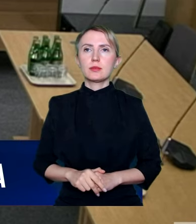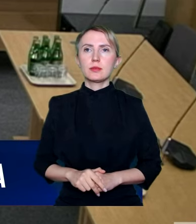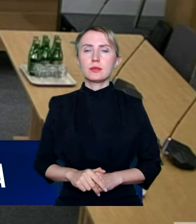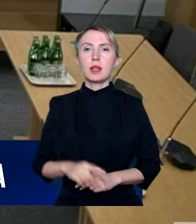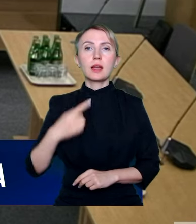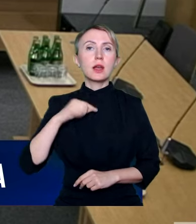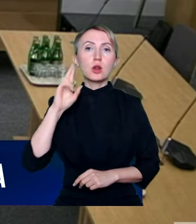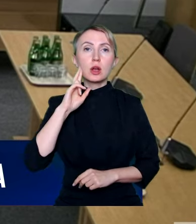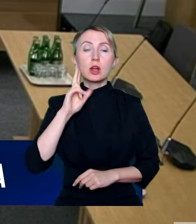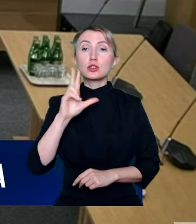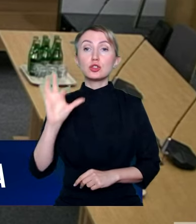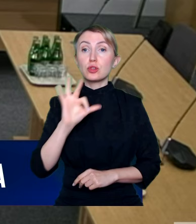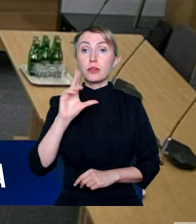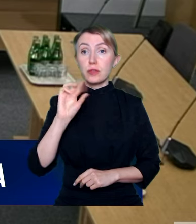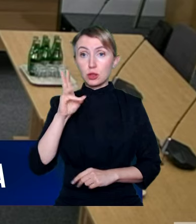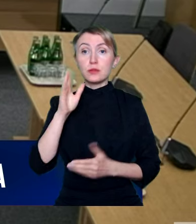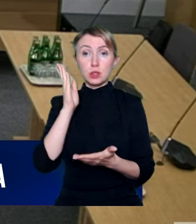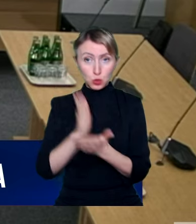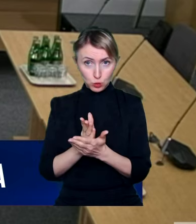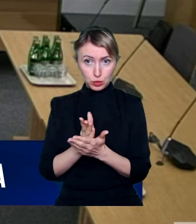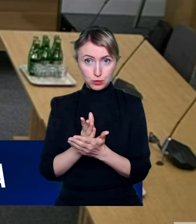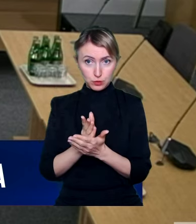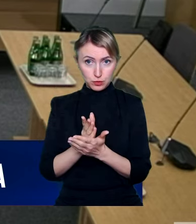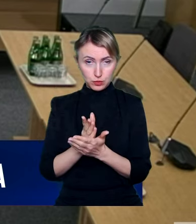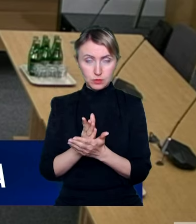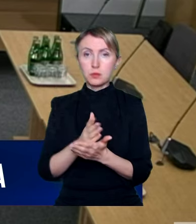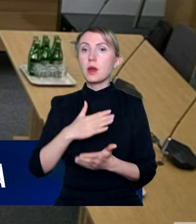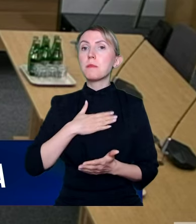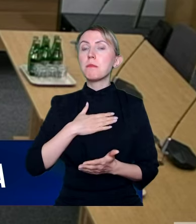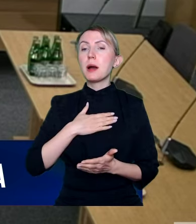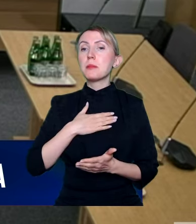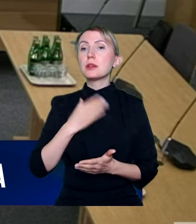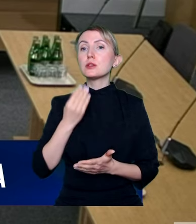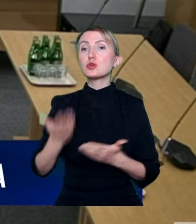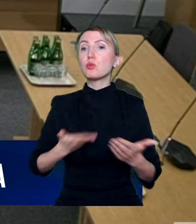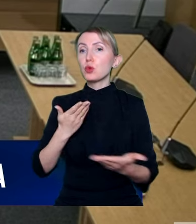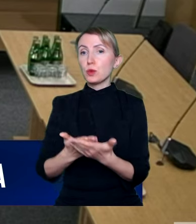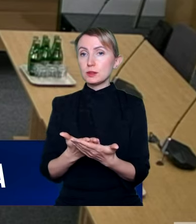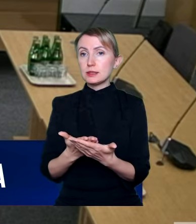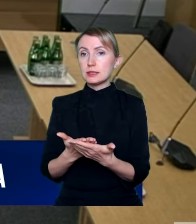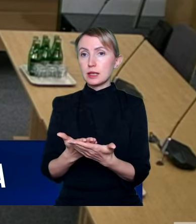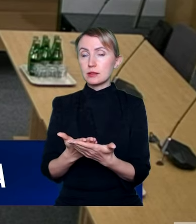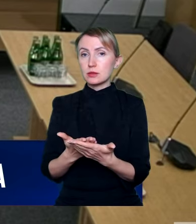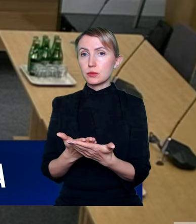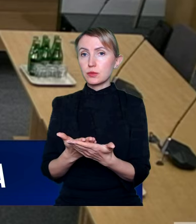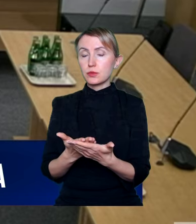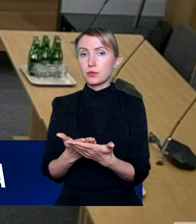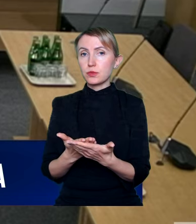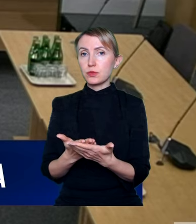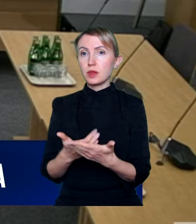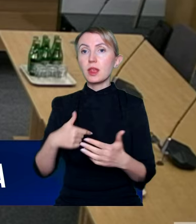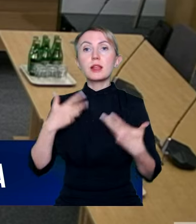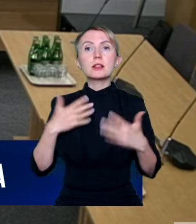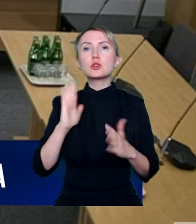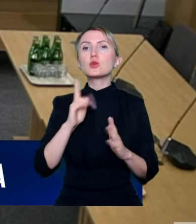Rozumiem, że Krzysztof Kwiatkowski został przegłosowany. Ja mam jednak propozycję, żeby nie było, panowie, że ktoś